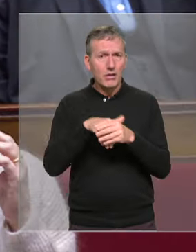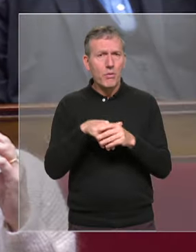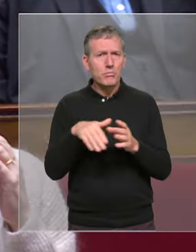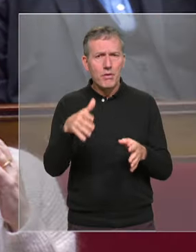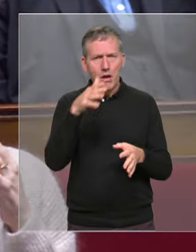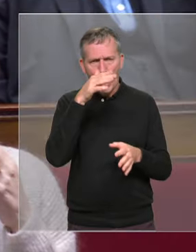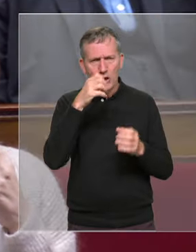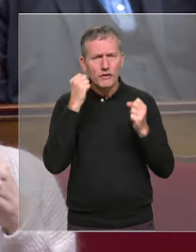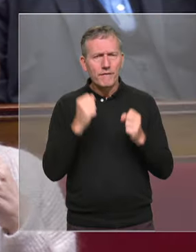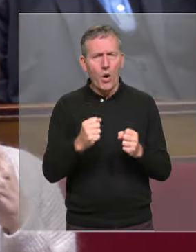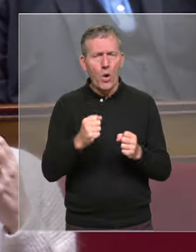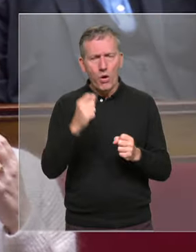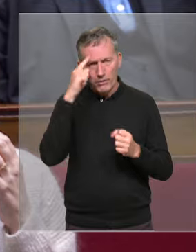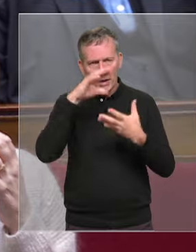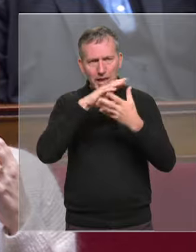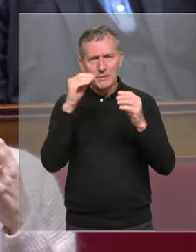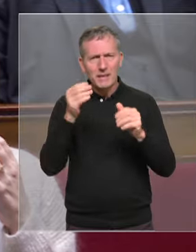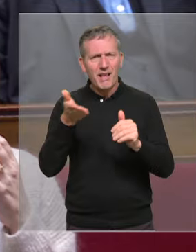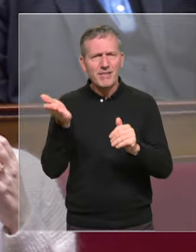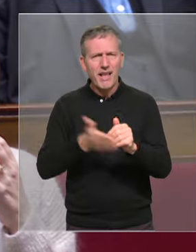lâcheté et l'esprit de défaite.